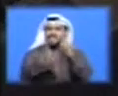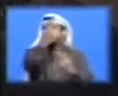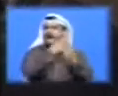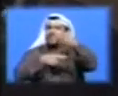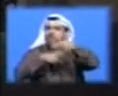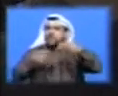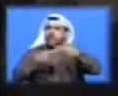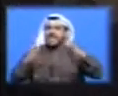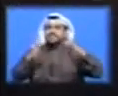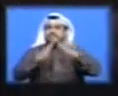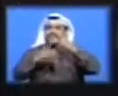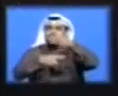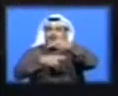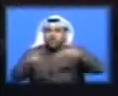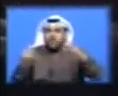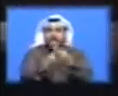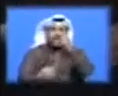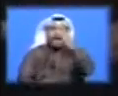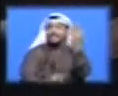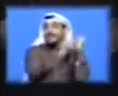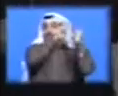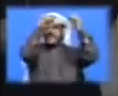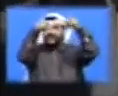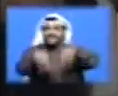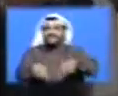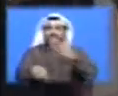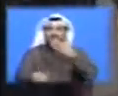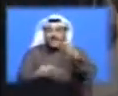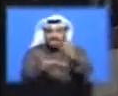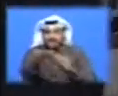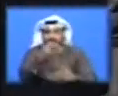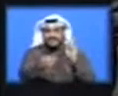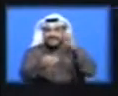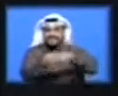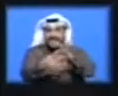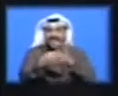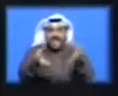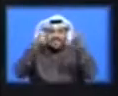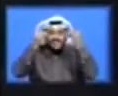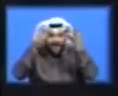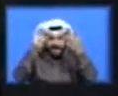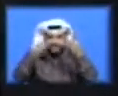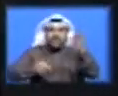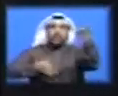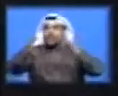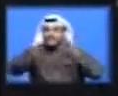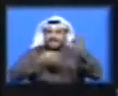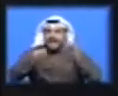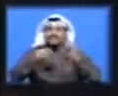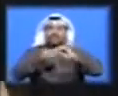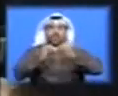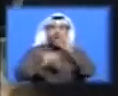المصرية، وتعتبر أحد الدعائم الأساسية في إسراء التواصل الفني والثقافي والسياسي بين